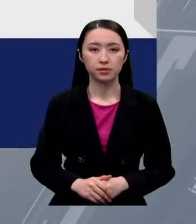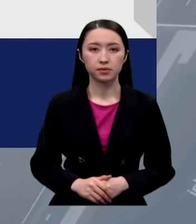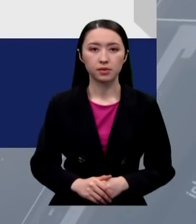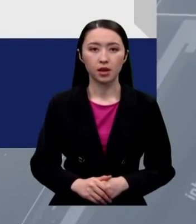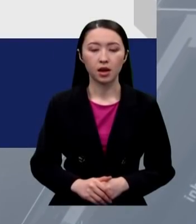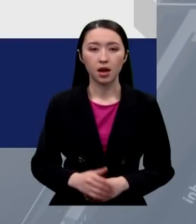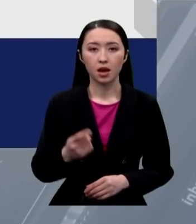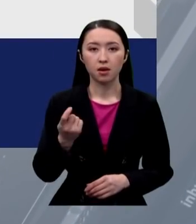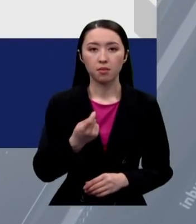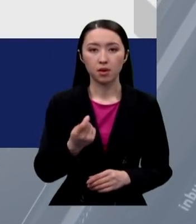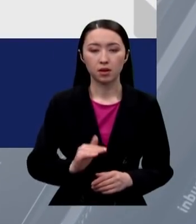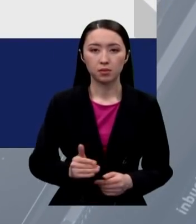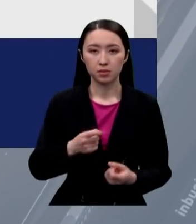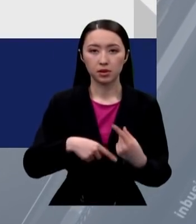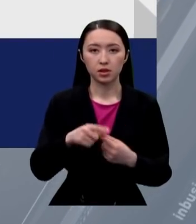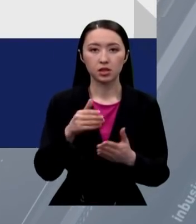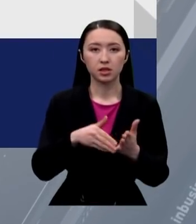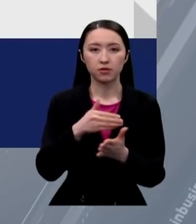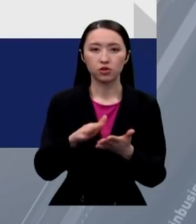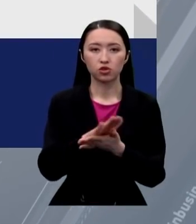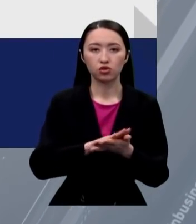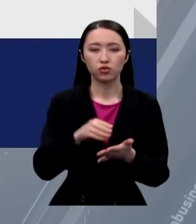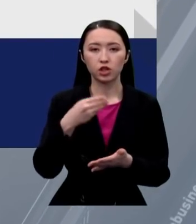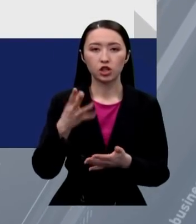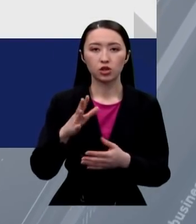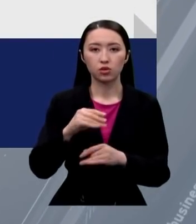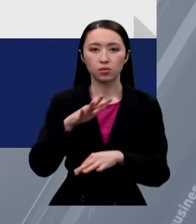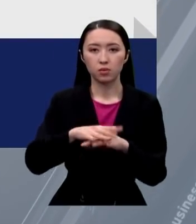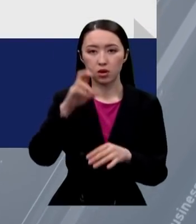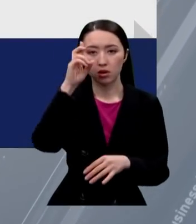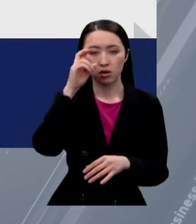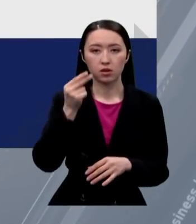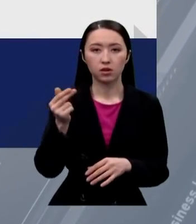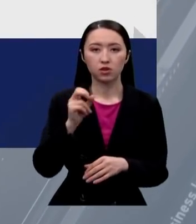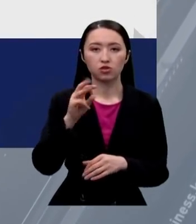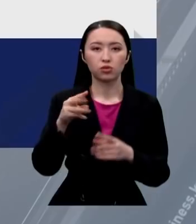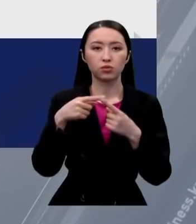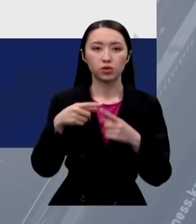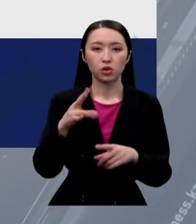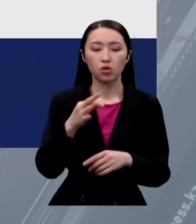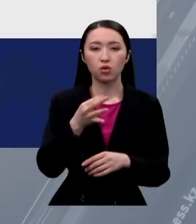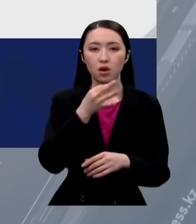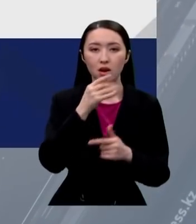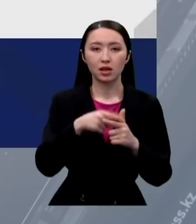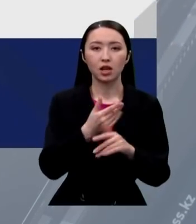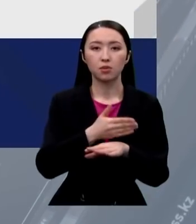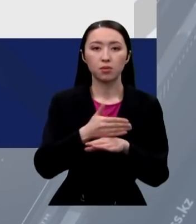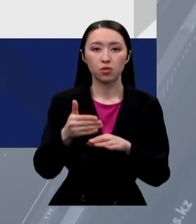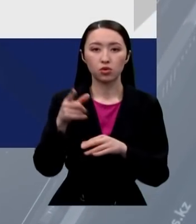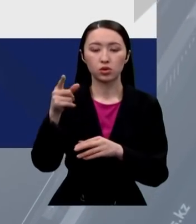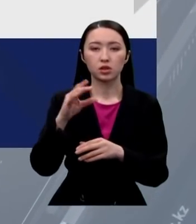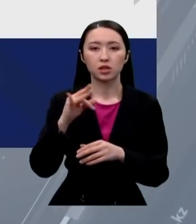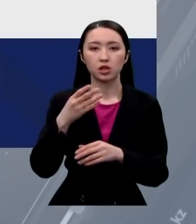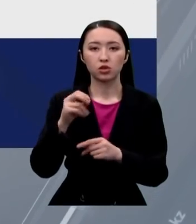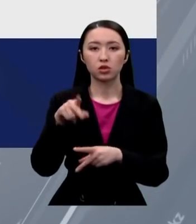Мелкое предпринимательство практически ничего не дает в доходную часть бюджета по сравнению с сырьевым сектором. Но рано или поздно сырьевой цикл завершится. Это